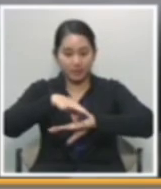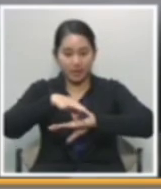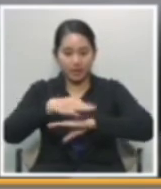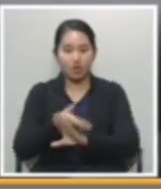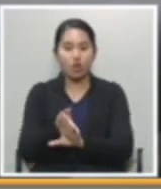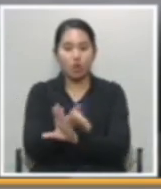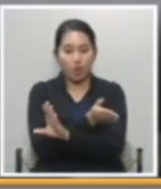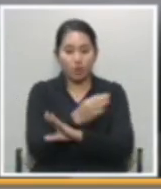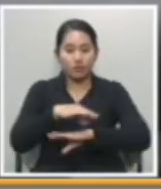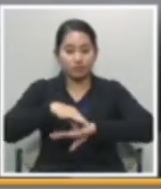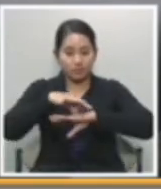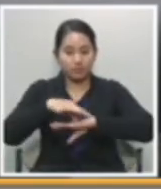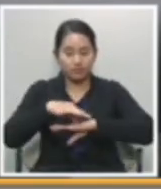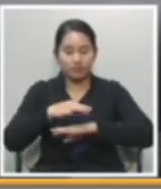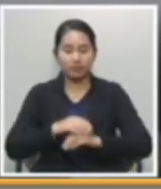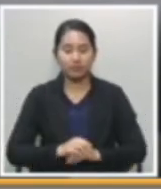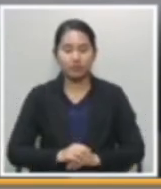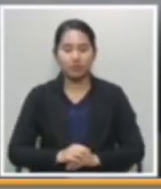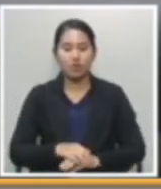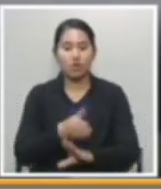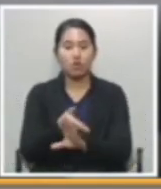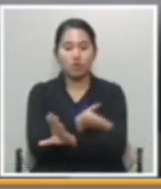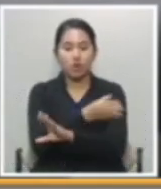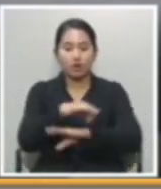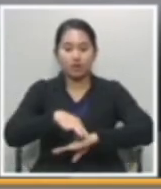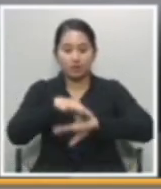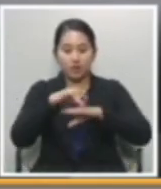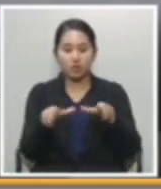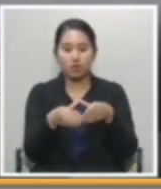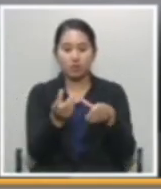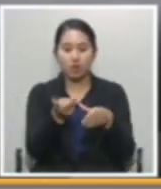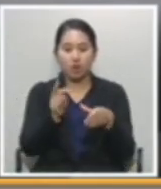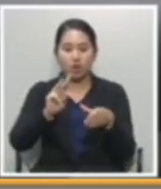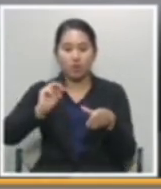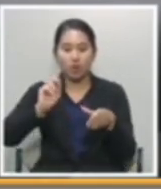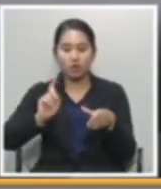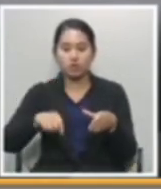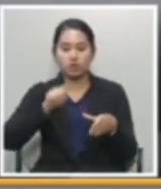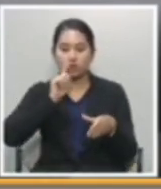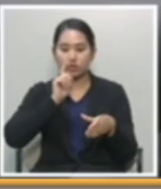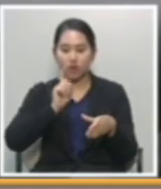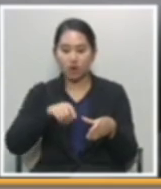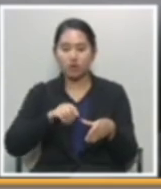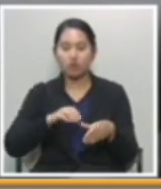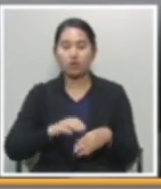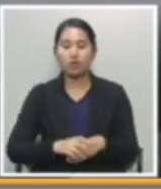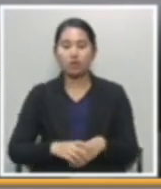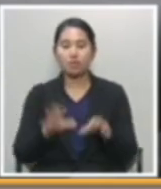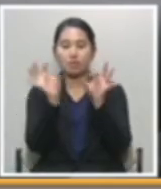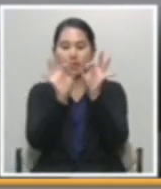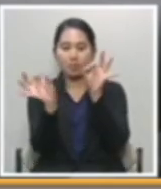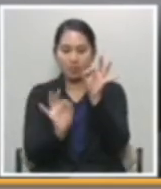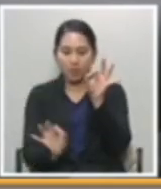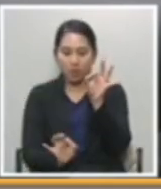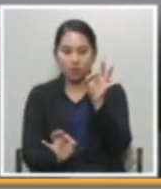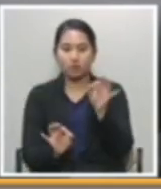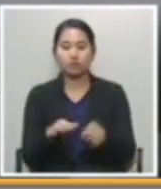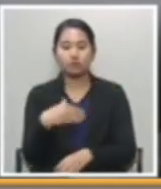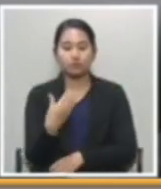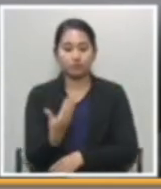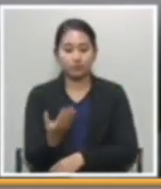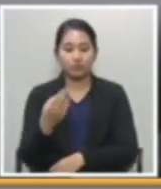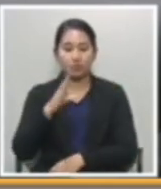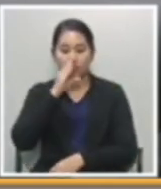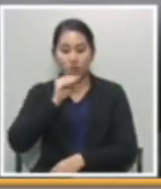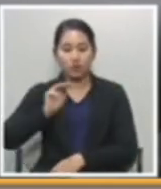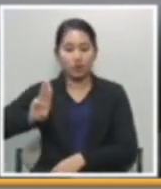ก่อนเข้ารับหน้าที่ผมจำอีกทีนะฮะว่ารัฐมนตรีต้องถวายสัตย์ต่อพระมหากษัตริย์ด้วยข้อความดังต่อไปนี้นะซึ่ง